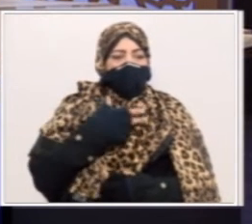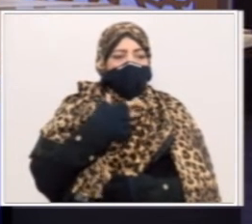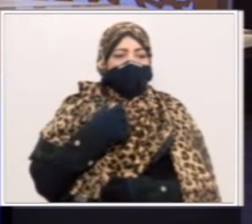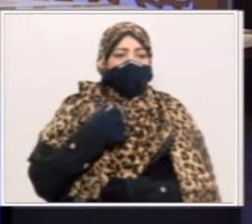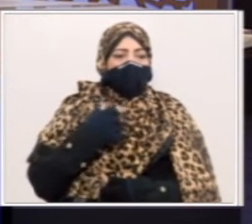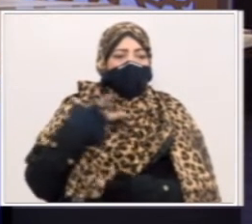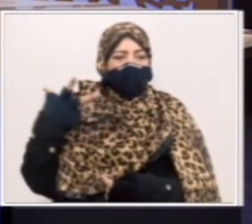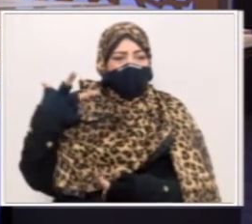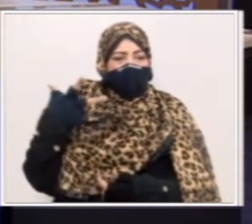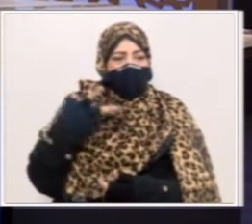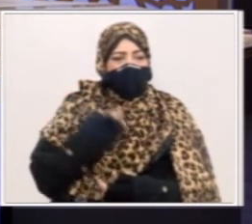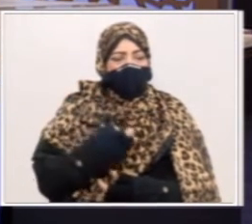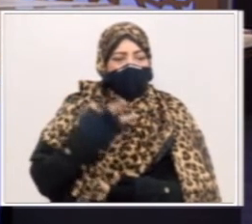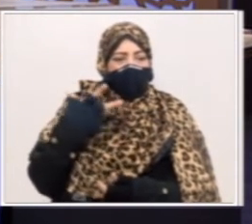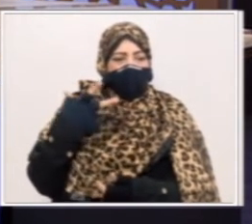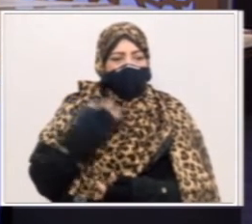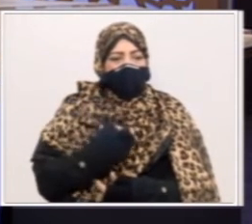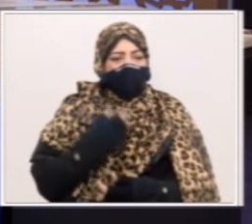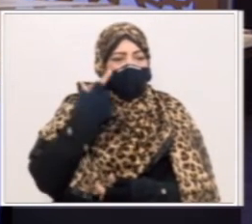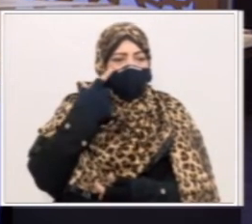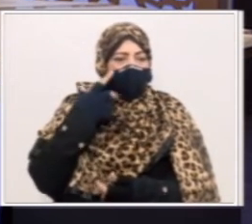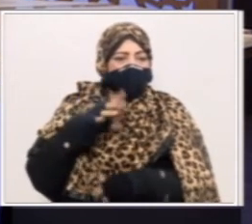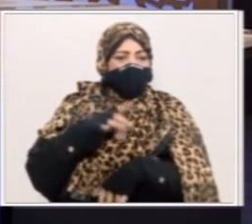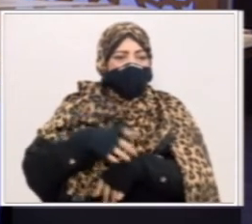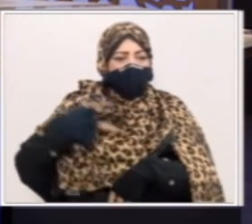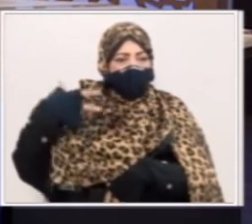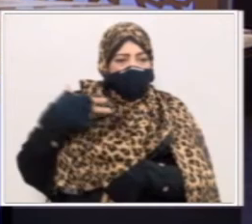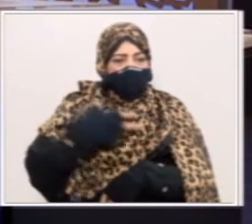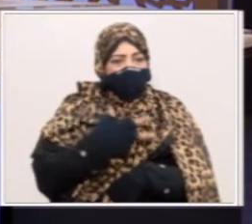الدكتور إن أذن لك بالصوم تقضي، فإن لم يأذن لك بالصوم